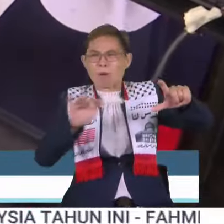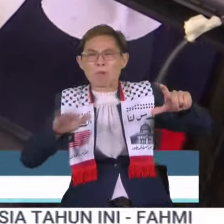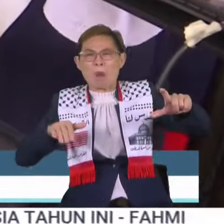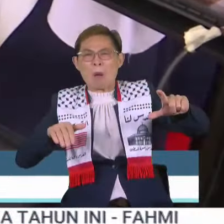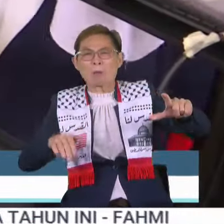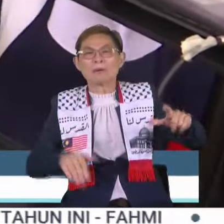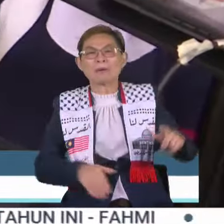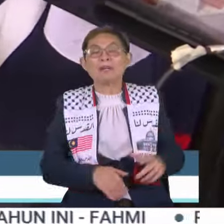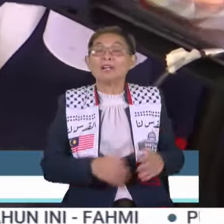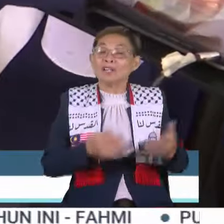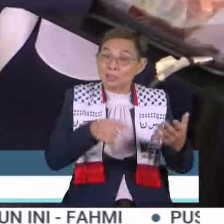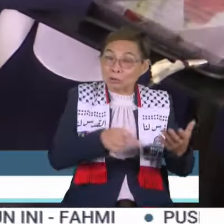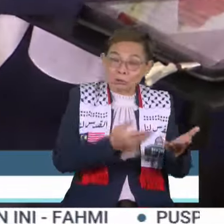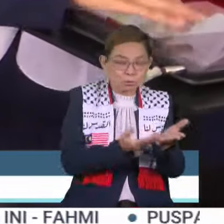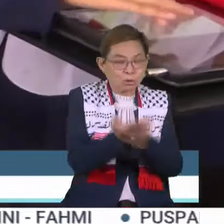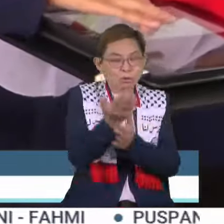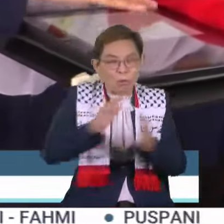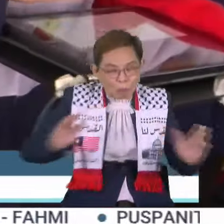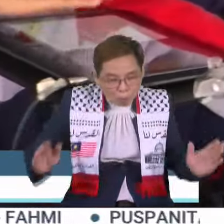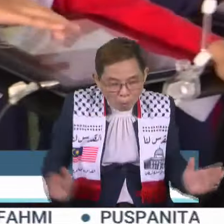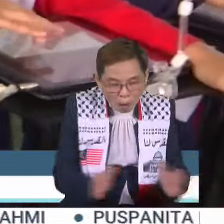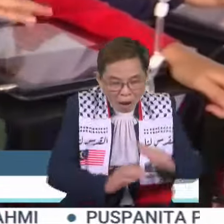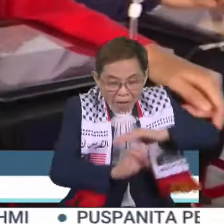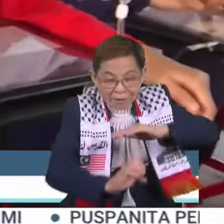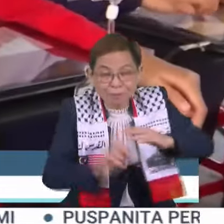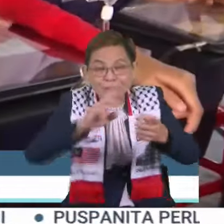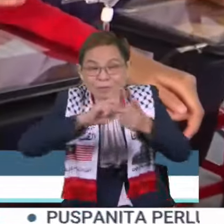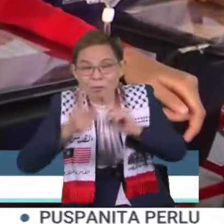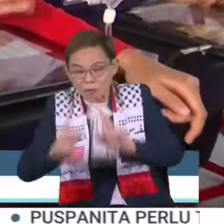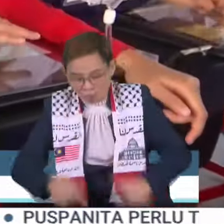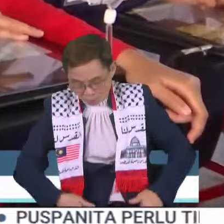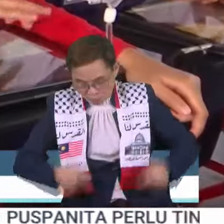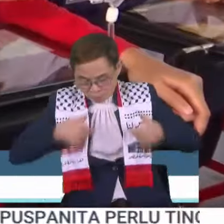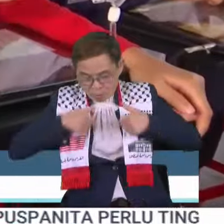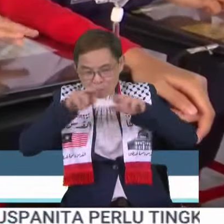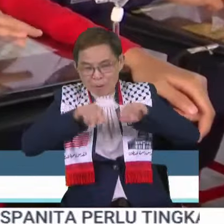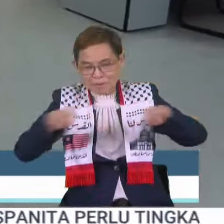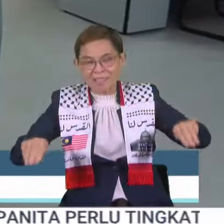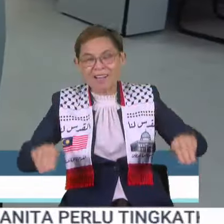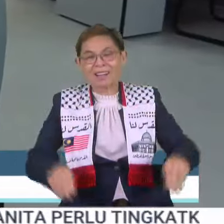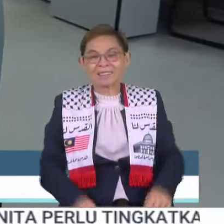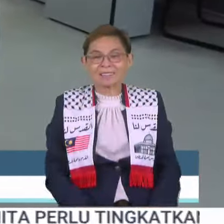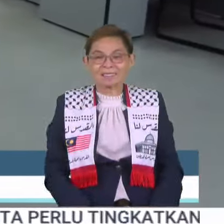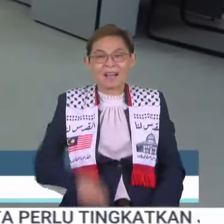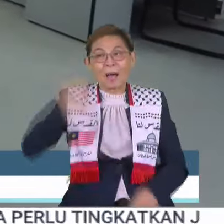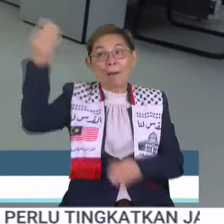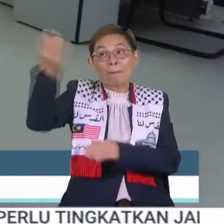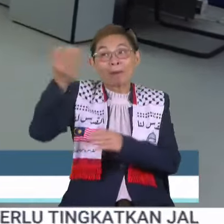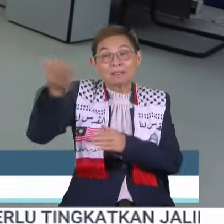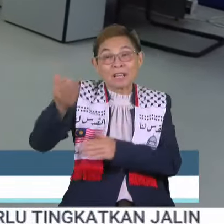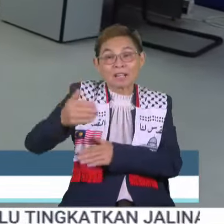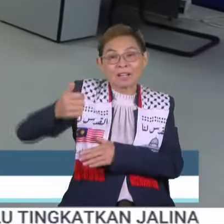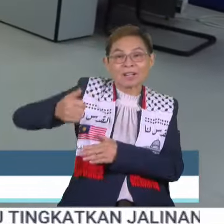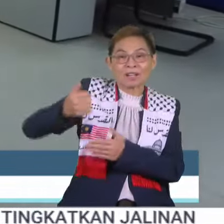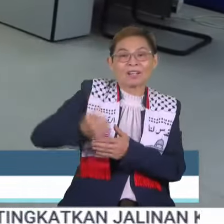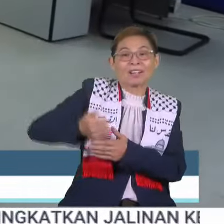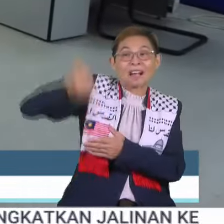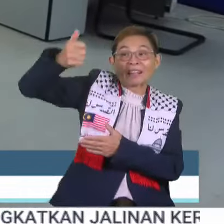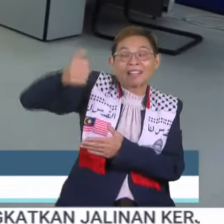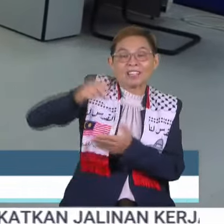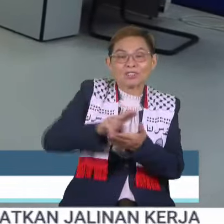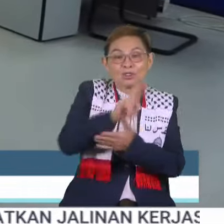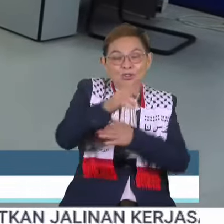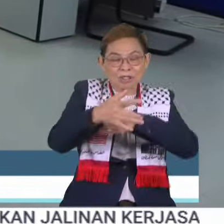Usaha itu secara tidak langsung menggalakkan elemen pendigitalan dalam kehidupan pelajar. Pensyarah Kanan Universiti Teknologi